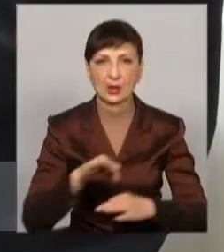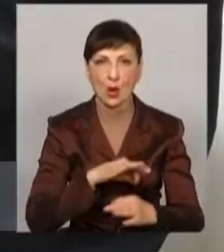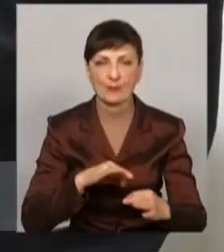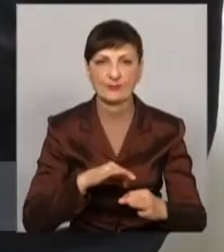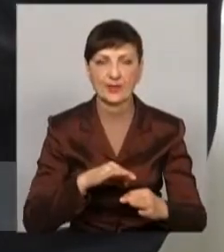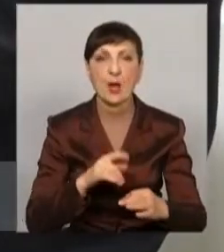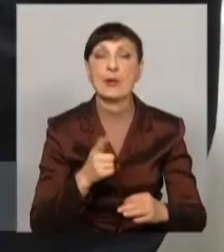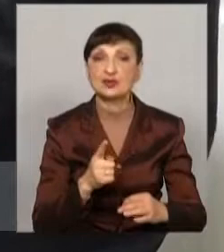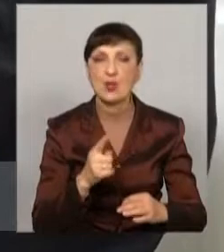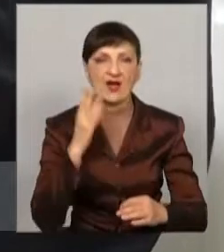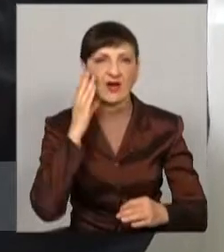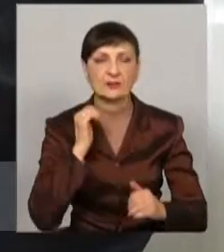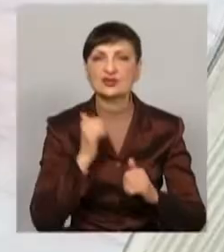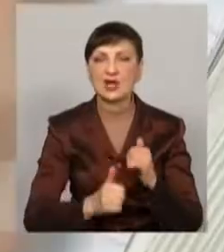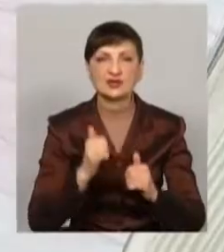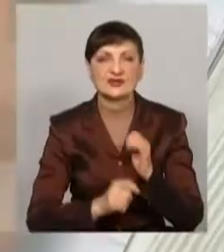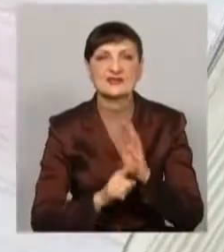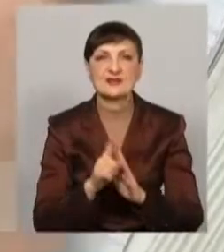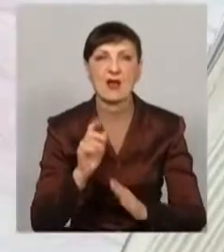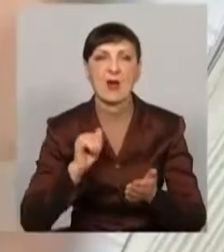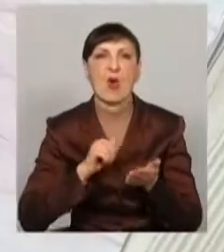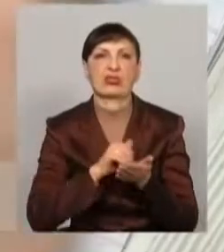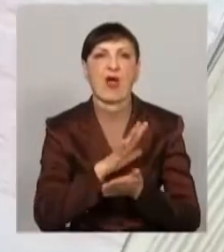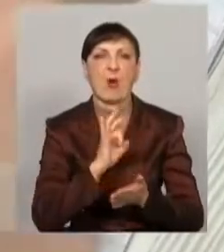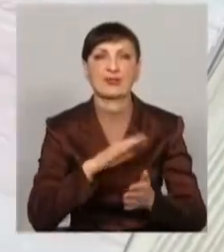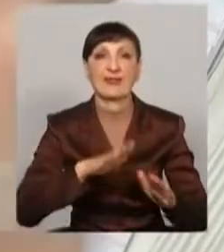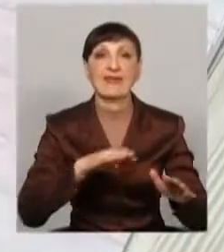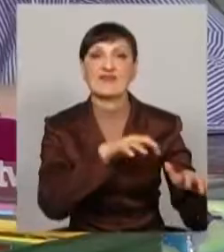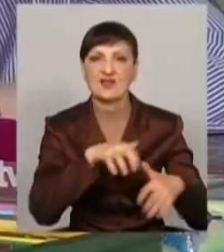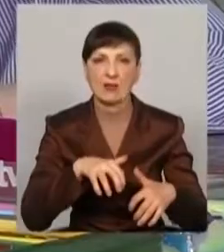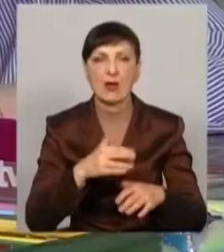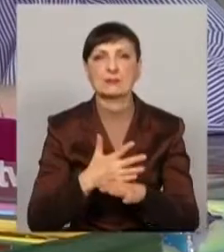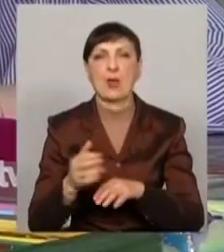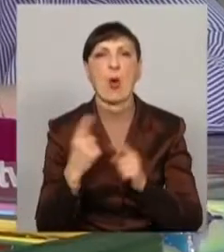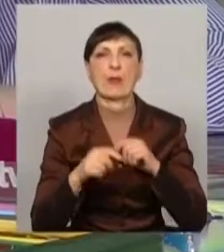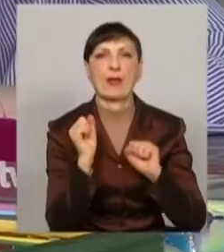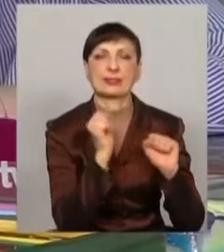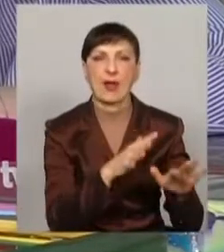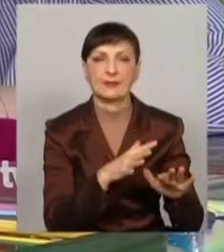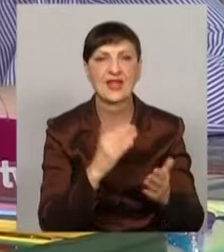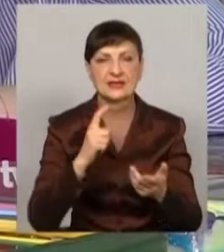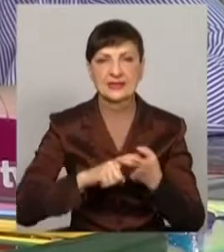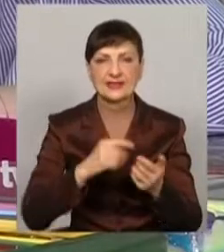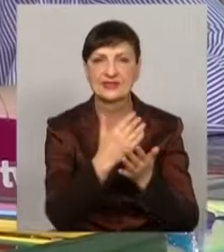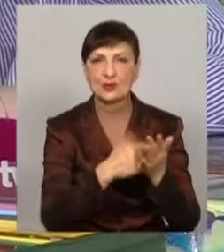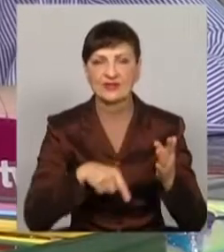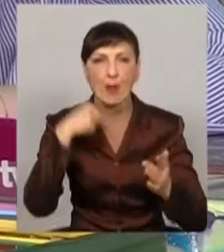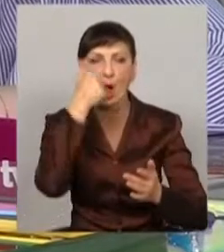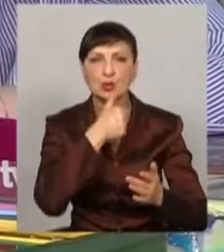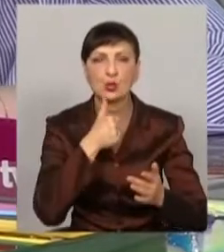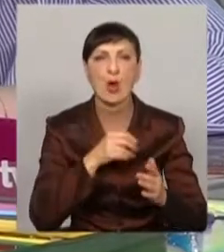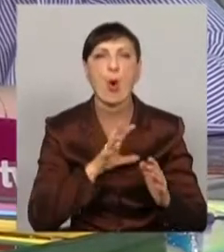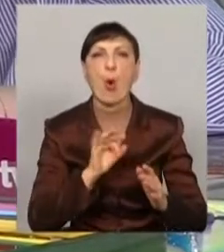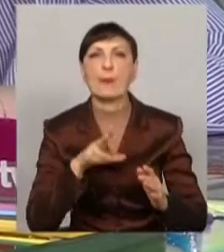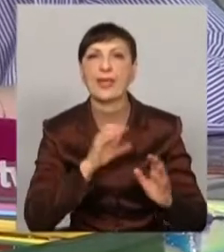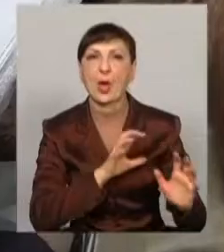из-за того, что в Алматы все чаще стали отрекаться от приемных детей, говорят специалисты. Согласно статистике, только в этом году опекуны